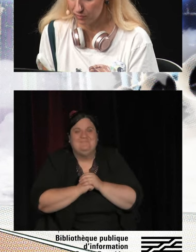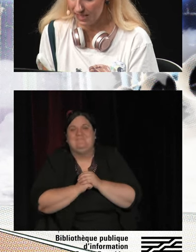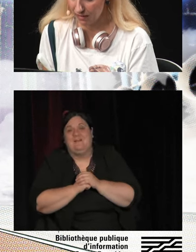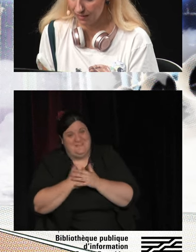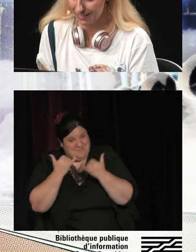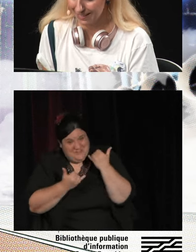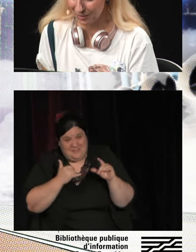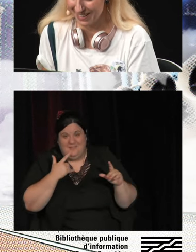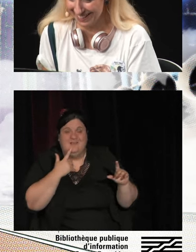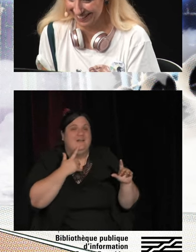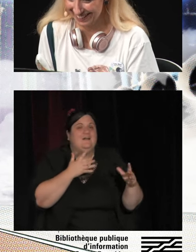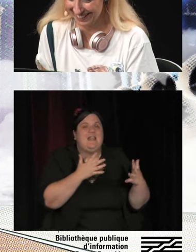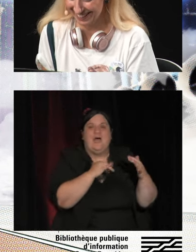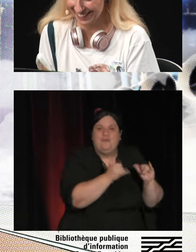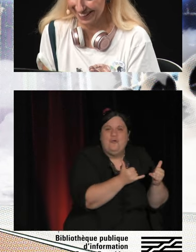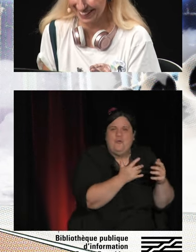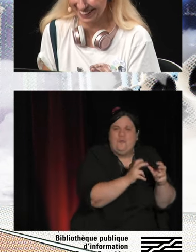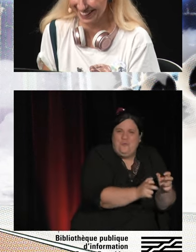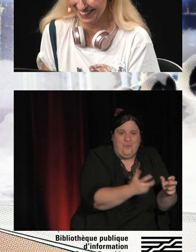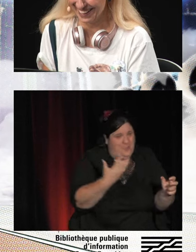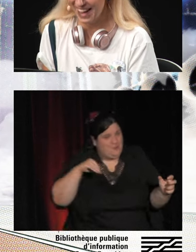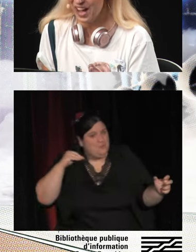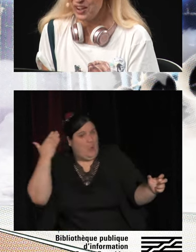Non, t'imagines l'enfer. Non, mais...